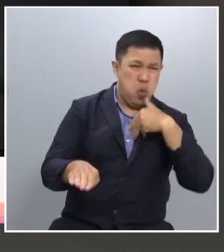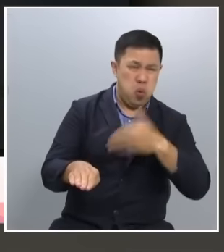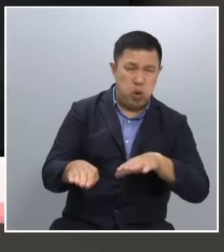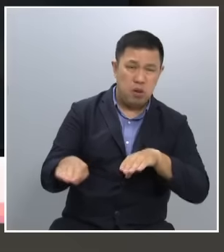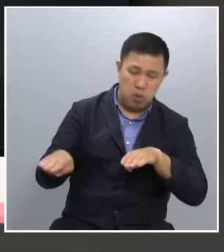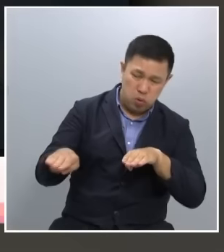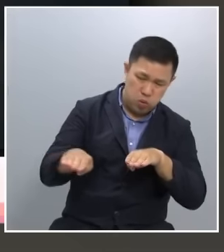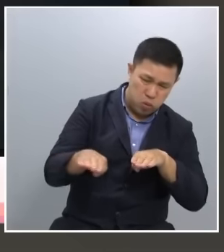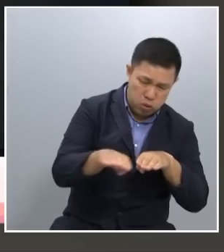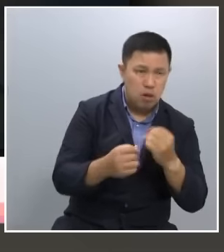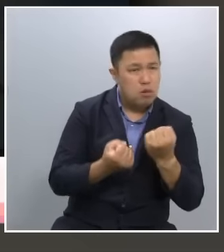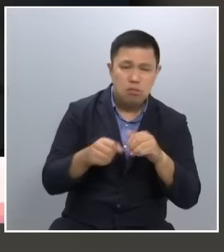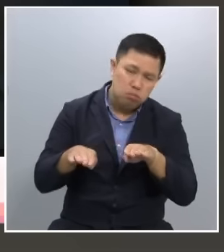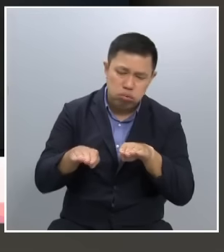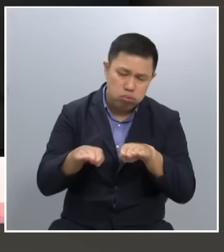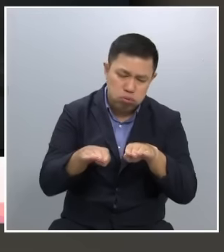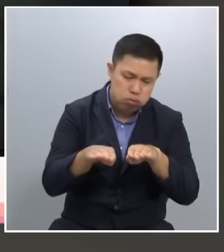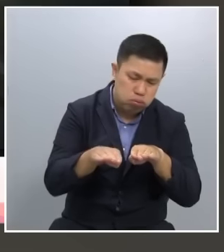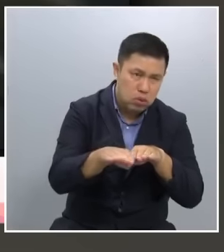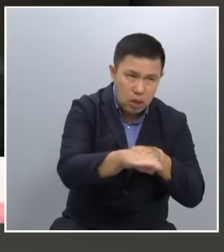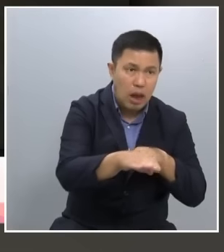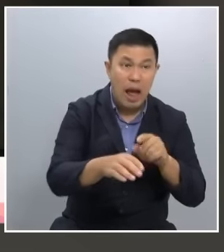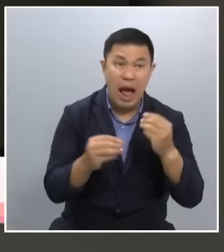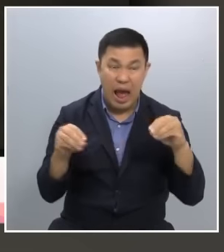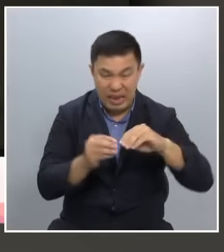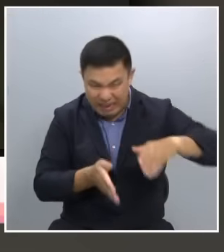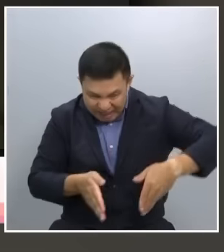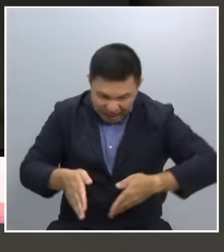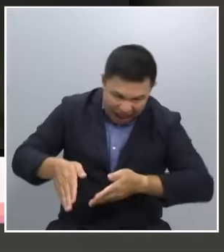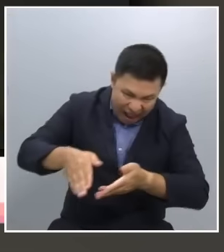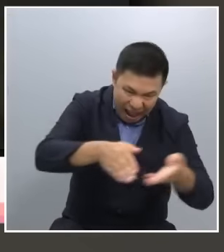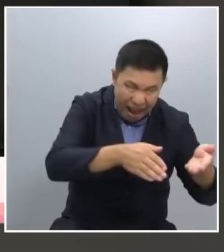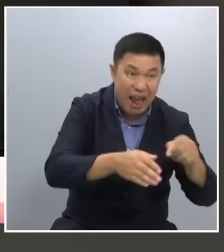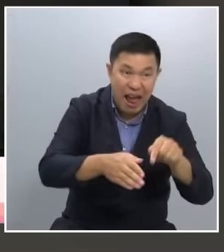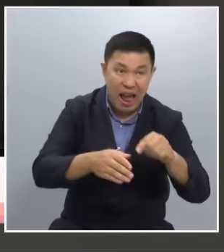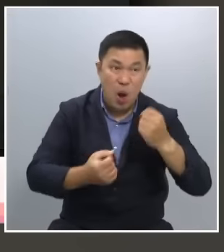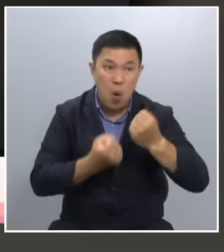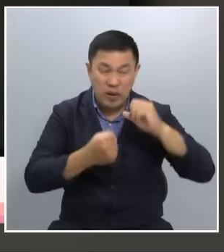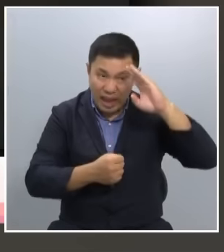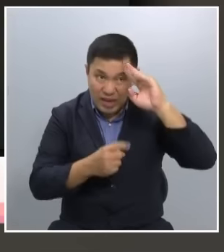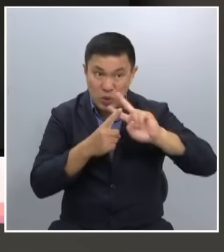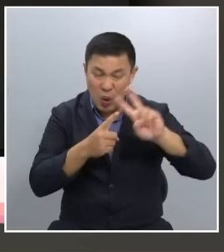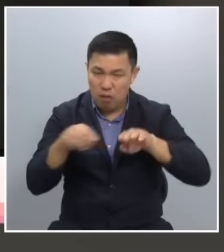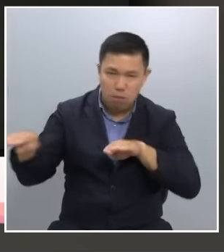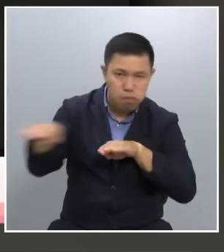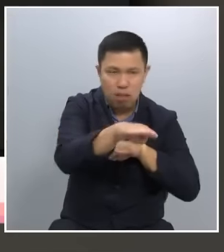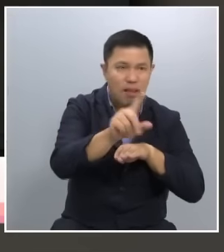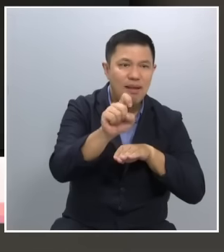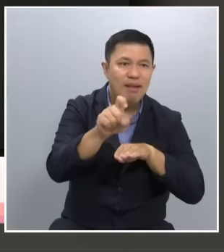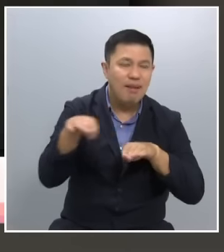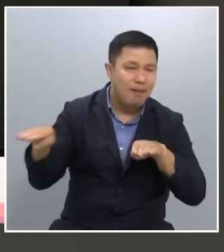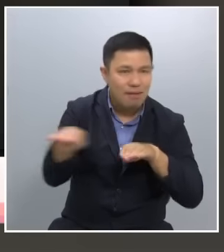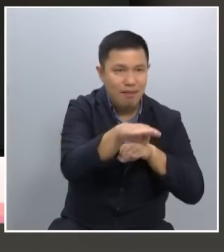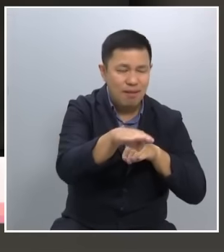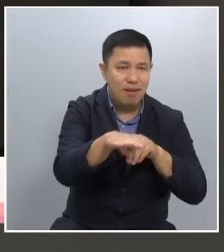ก็ขับตีคู่กันมาคุณผู้ชมครับจนมาถึงทางโค้งนะฮะรถบัสทหารคันที่2เนี่ยก็ยังไม่สามารถแทรกเข้าไปได้แล้วน่